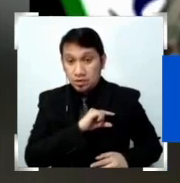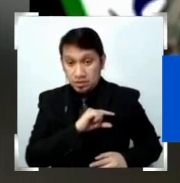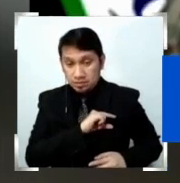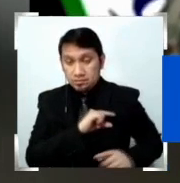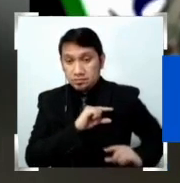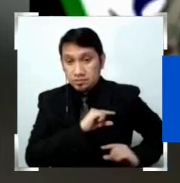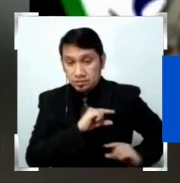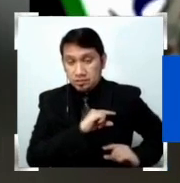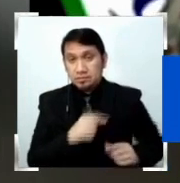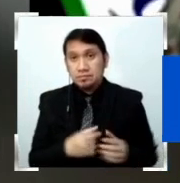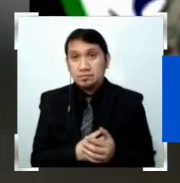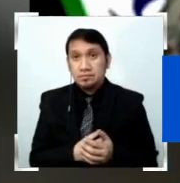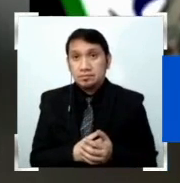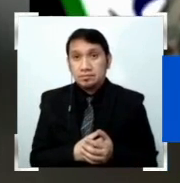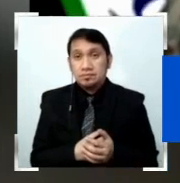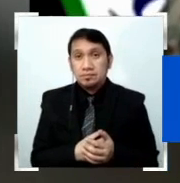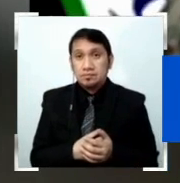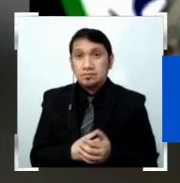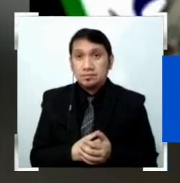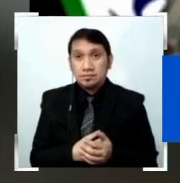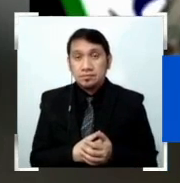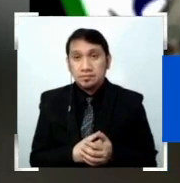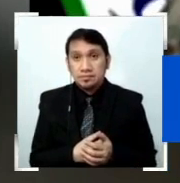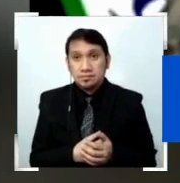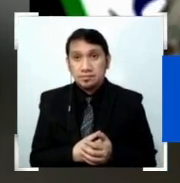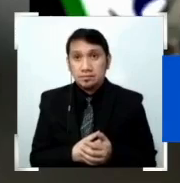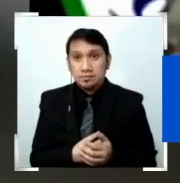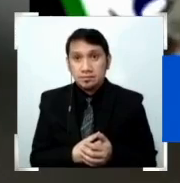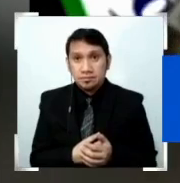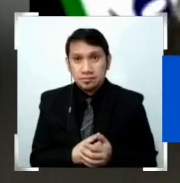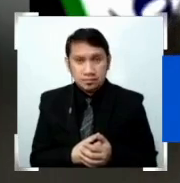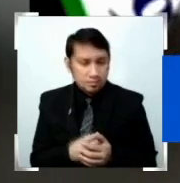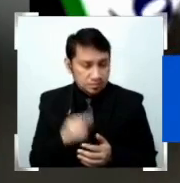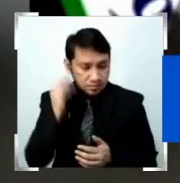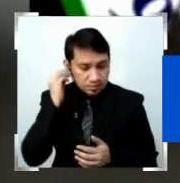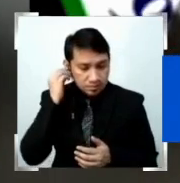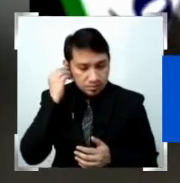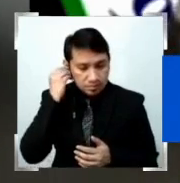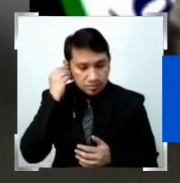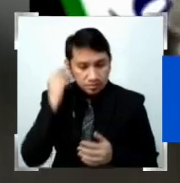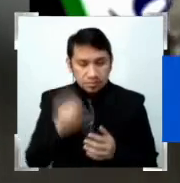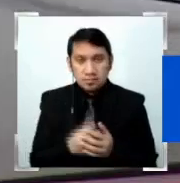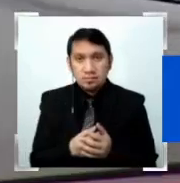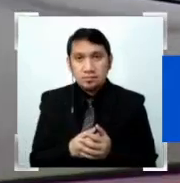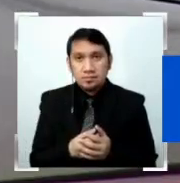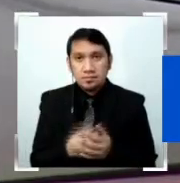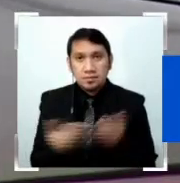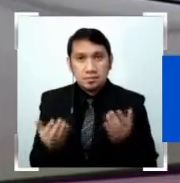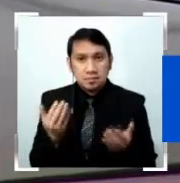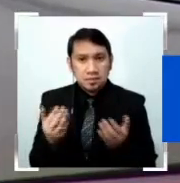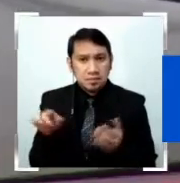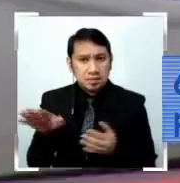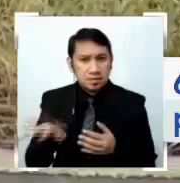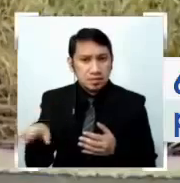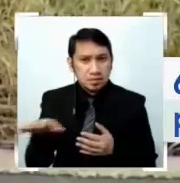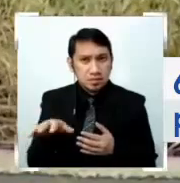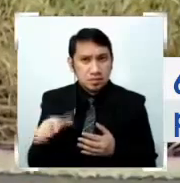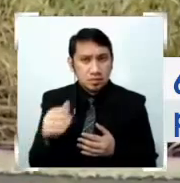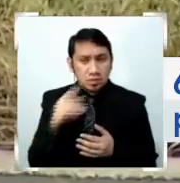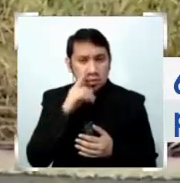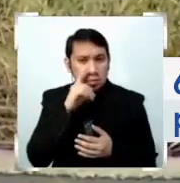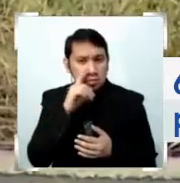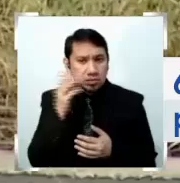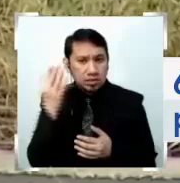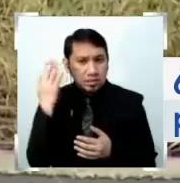is yung iba kasing grupo na is dating mga security guard. Actually, meron na kami nahuli dito ngayon, dati